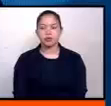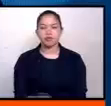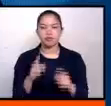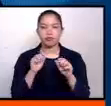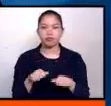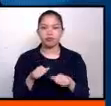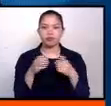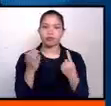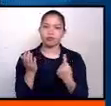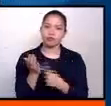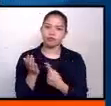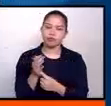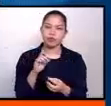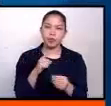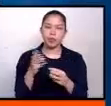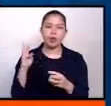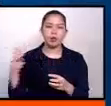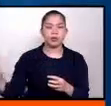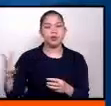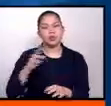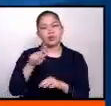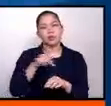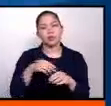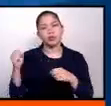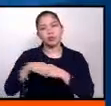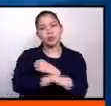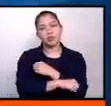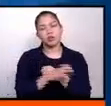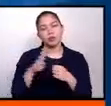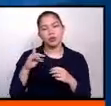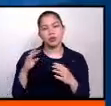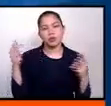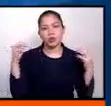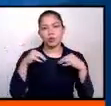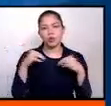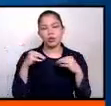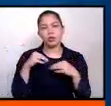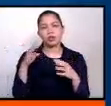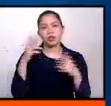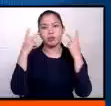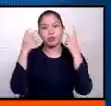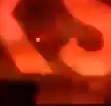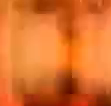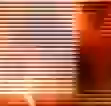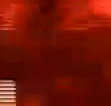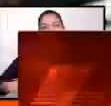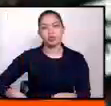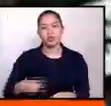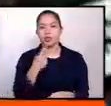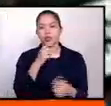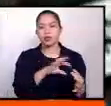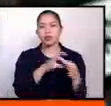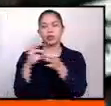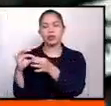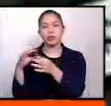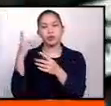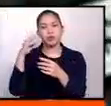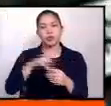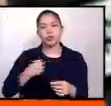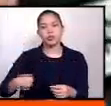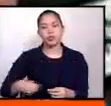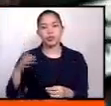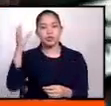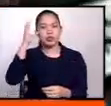Posibleng matalakay ang isyu ng West Philippine Sea sa Belt and Road Forum na dadaluhan ng Pangulo sa China. Ayon kay Philippine Ambassador to China